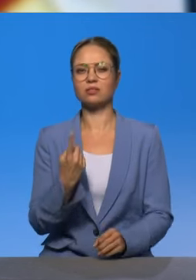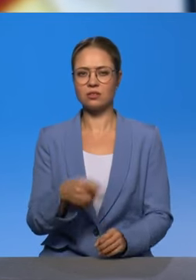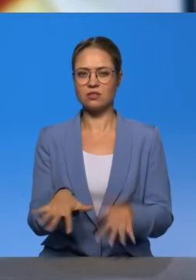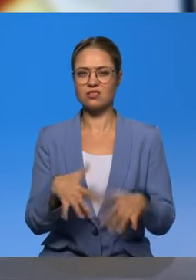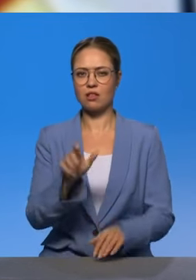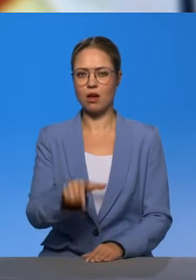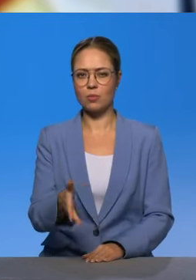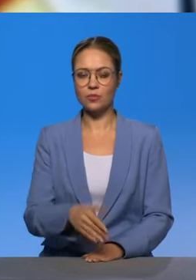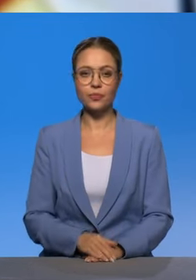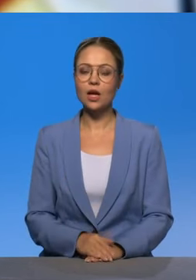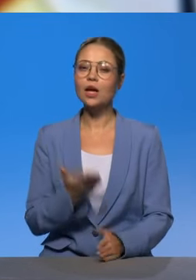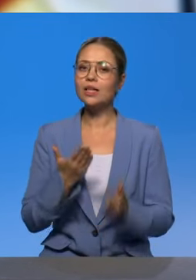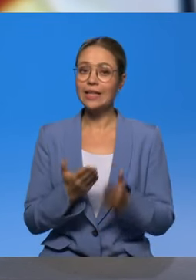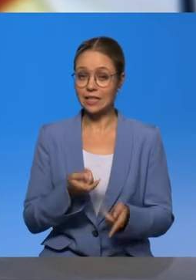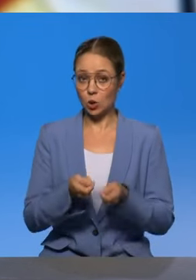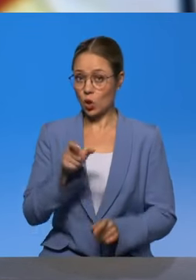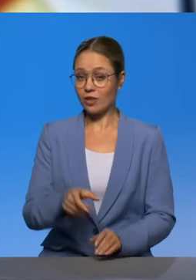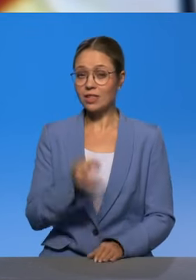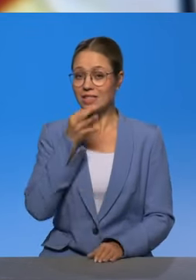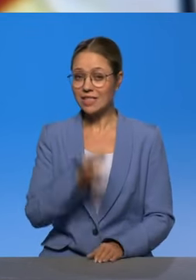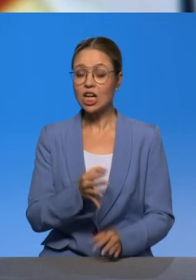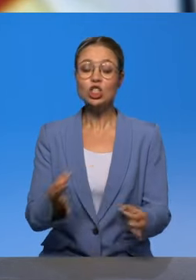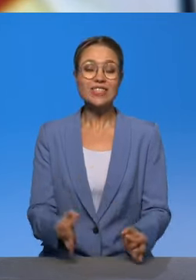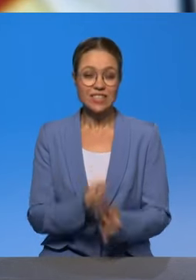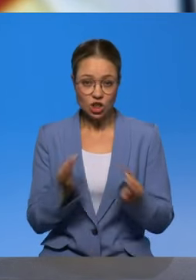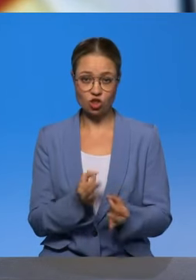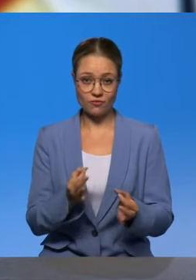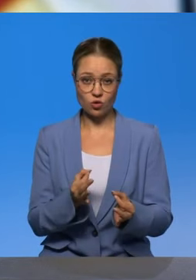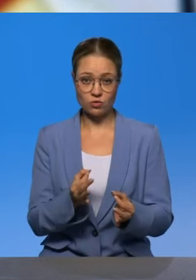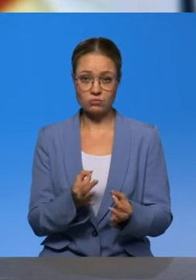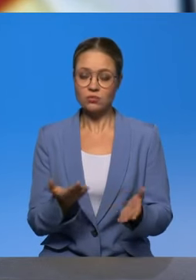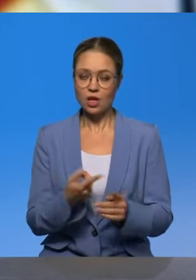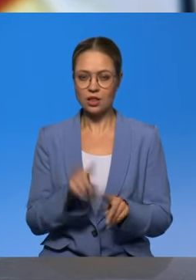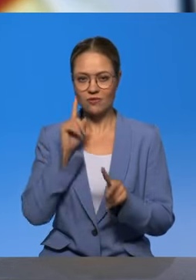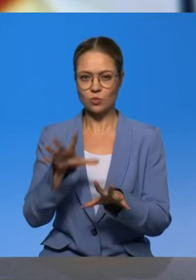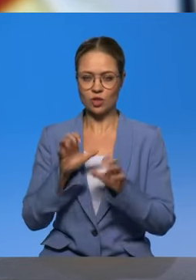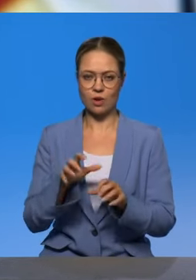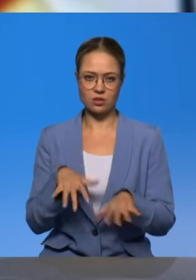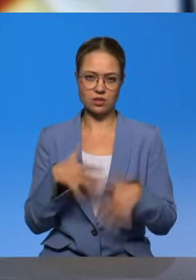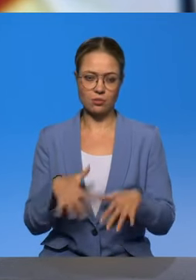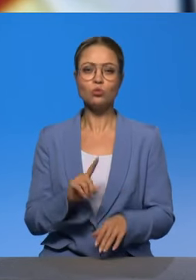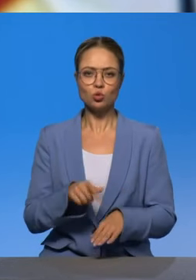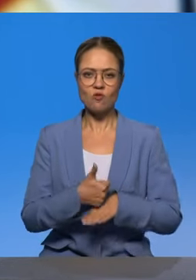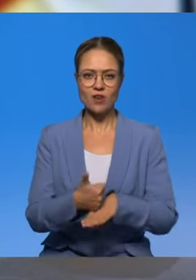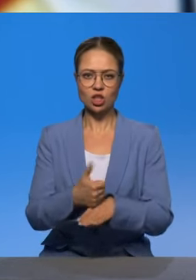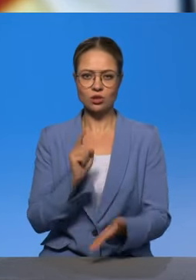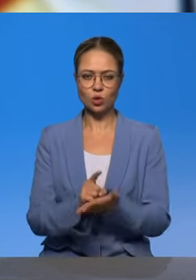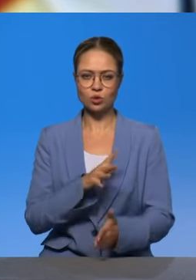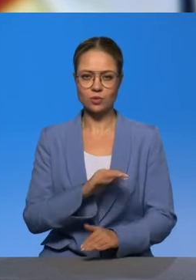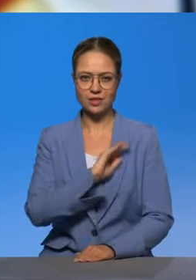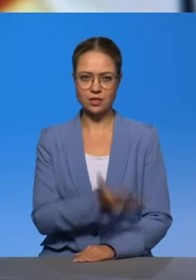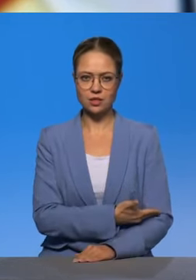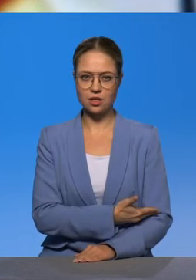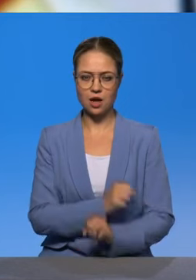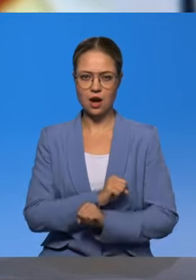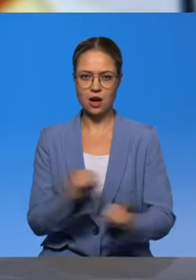Если он не скажет никакой информации, это воспринимается как слабость. Потому что вожак должен быть сильный, вожак должен быть